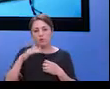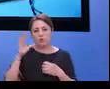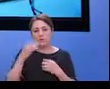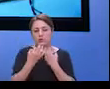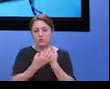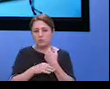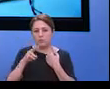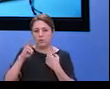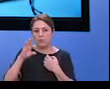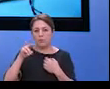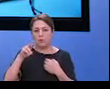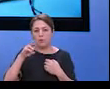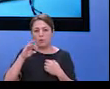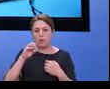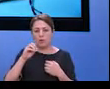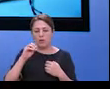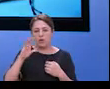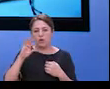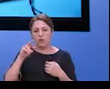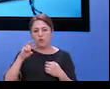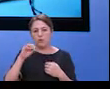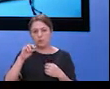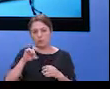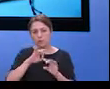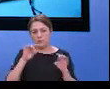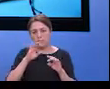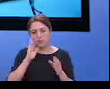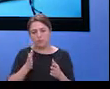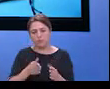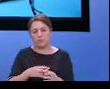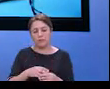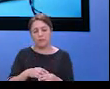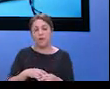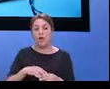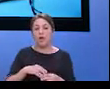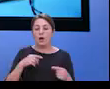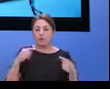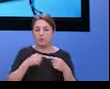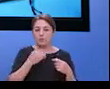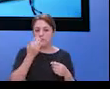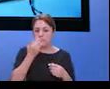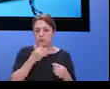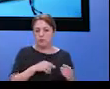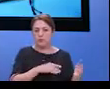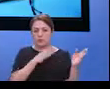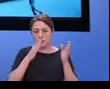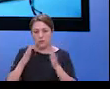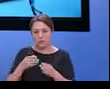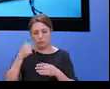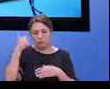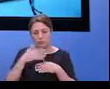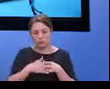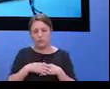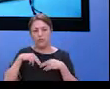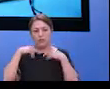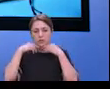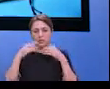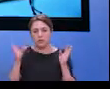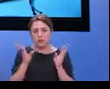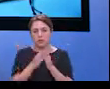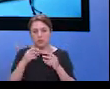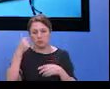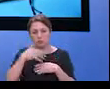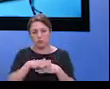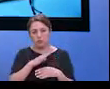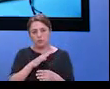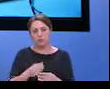qilamiz? Izoh berib ketamiz. Albatta, mening keyingi bergan bu tushunchamni siz diqqat bilan nima qilib oldingiz? O'qib